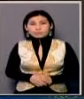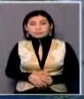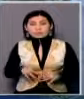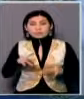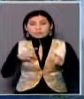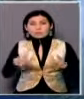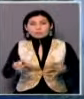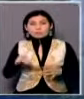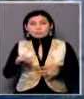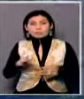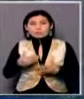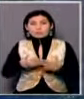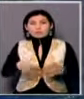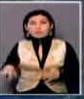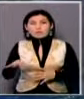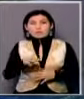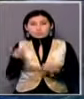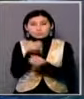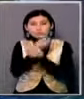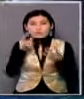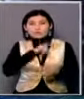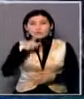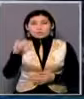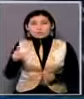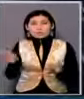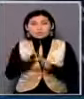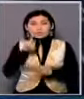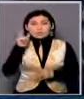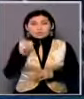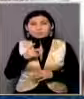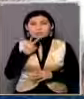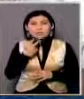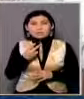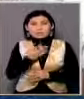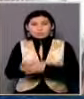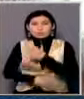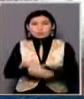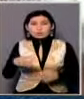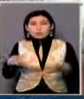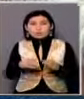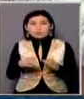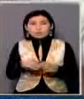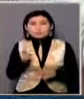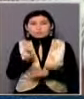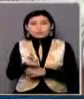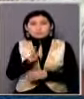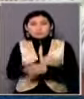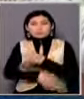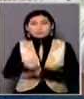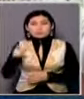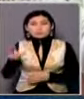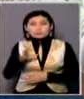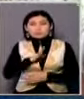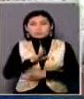Науруз қарсаңында алдымен аудандық мәдениет үйінің қызметкерлері мен жастар ауданға қарасты мүгедектер қоғамына табандыреді. Мүмкіндігі